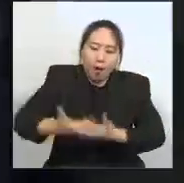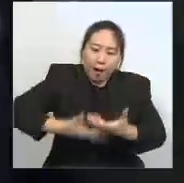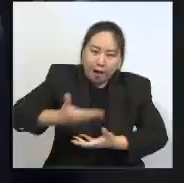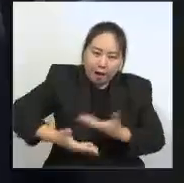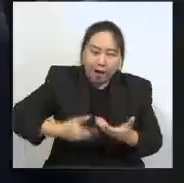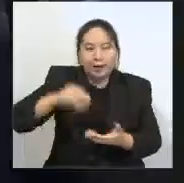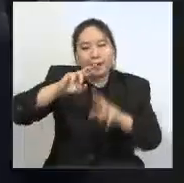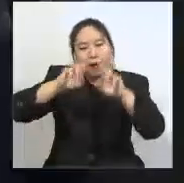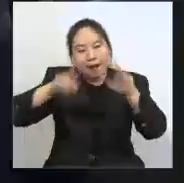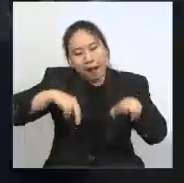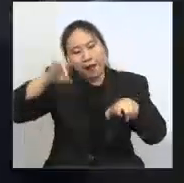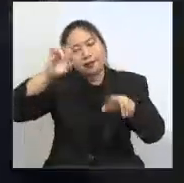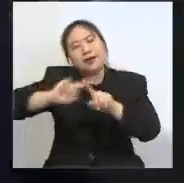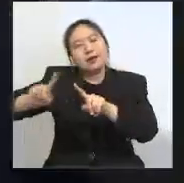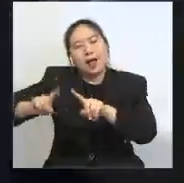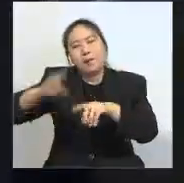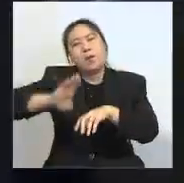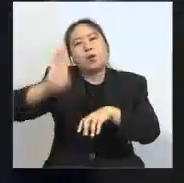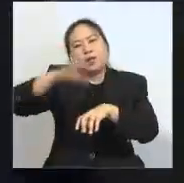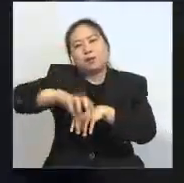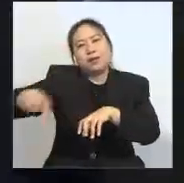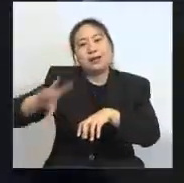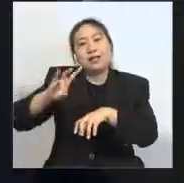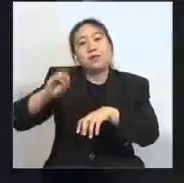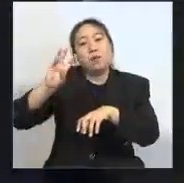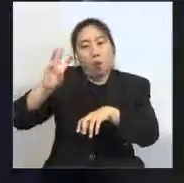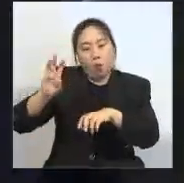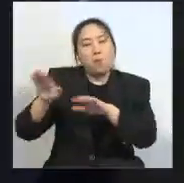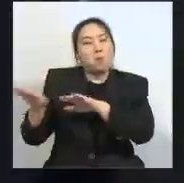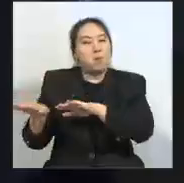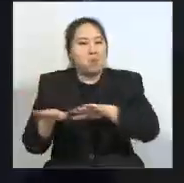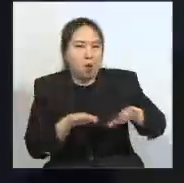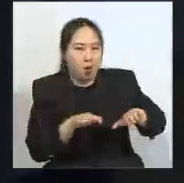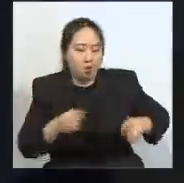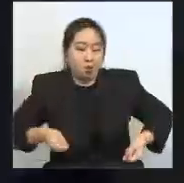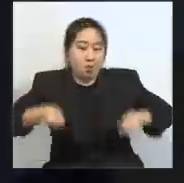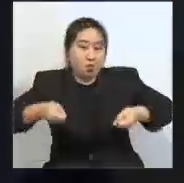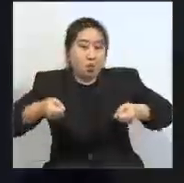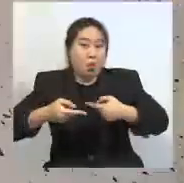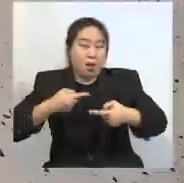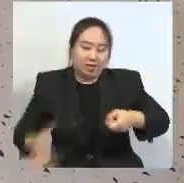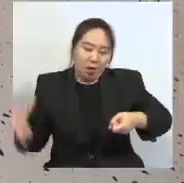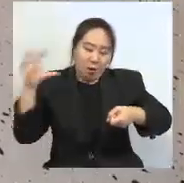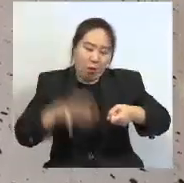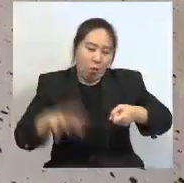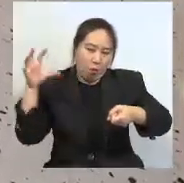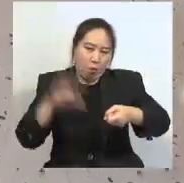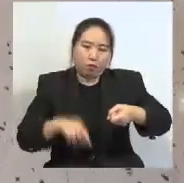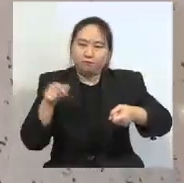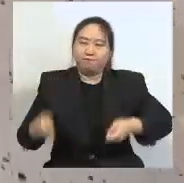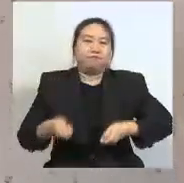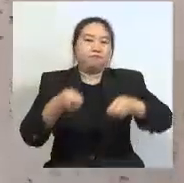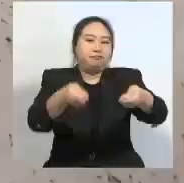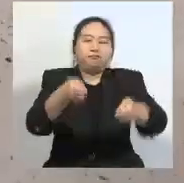ร้านสะดวกซื้อกว่า76บริษัททั่วประเทศจะพร้อมใจกันงดให้บริการถุงพลาสติกหูหิ้วที่มีความหนาน้อยก